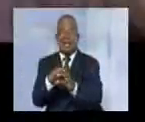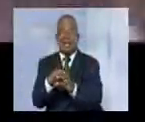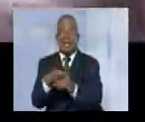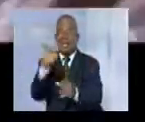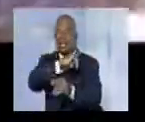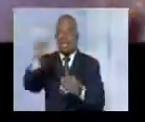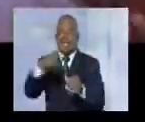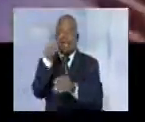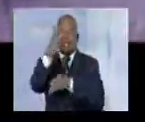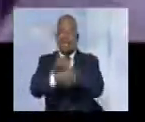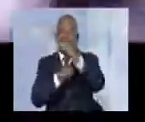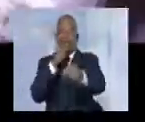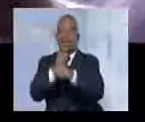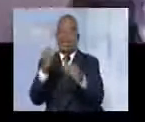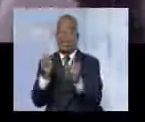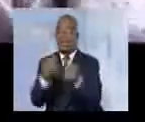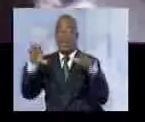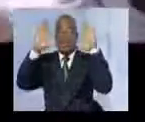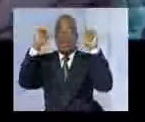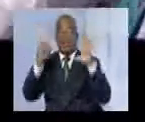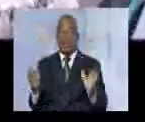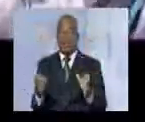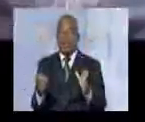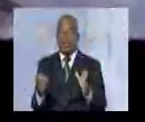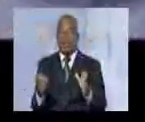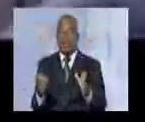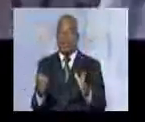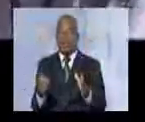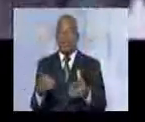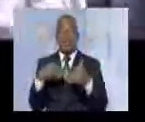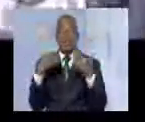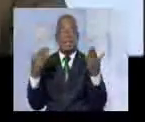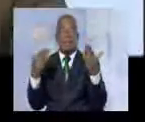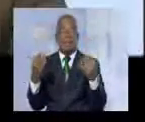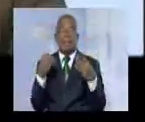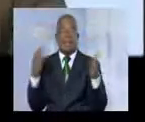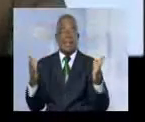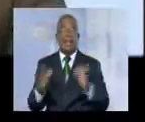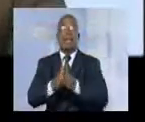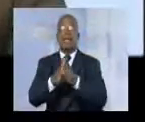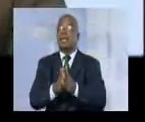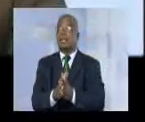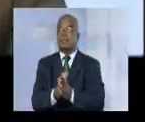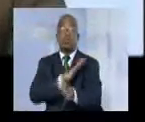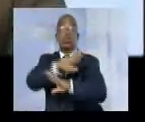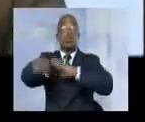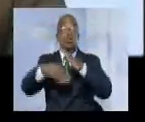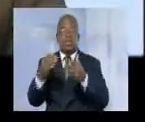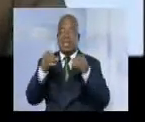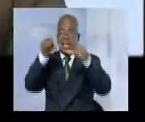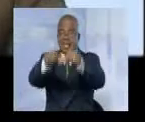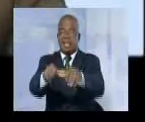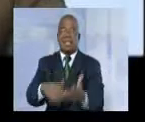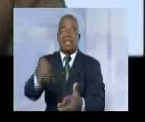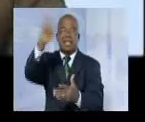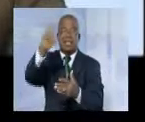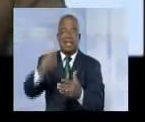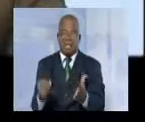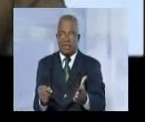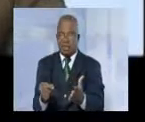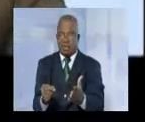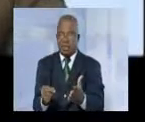2 années dans le pays avec les présidentielles. Elles ont été supervisées de bout en bout par la commission électorale indépendante. Dans la pratique